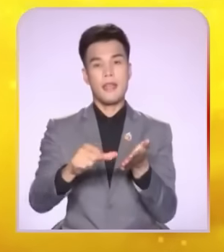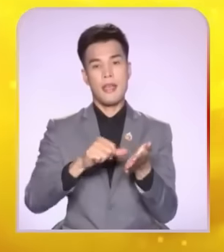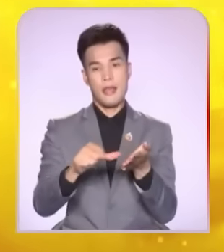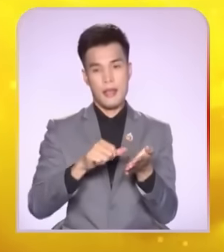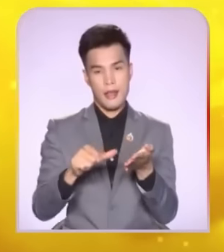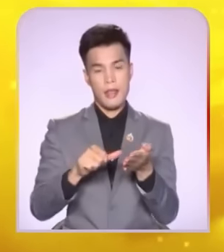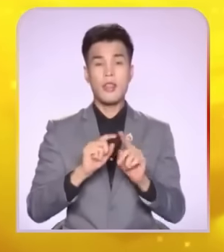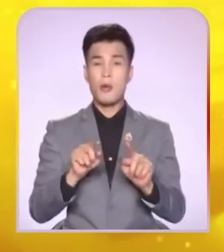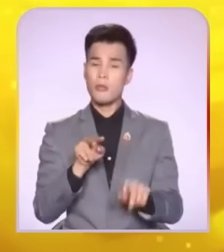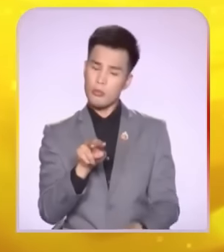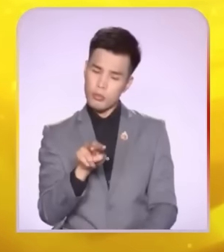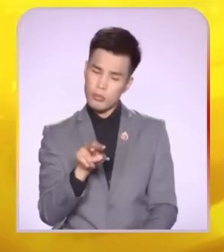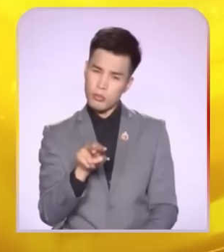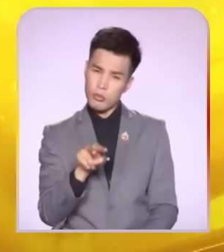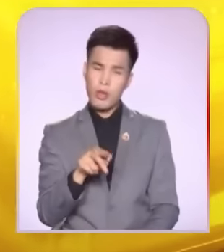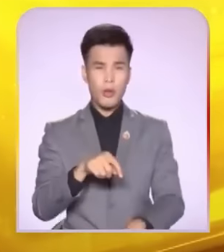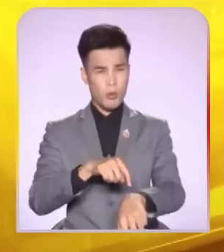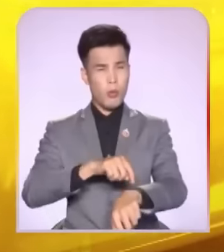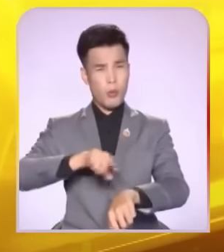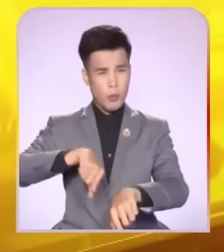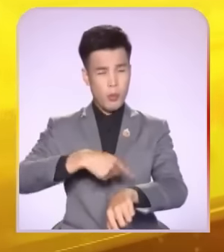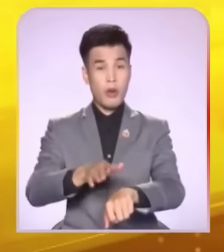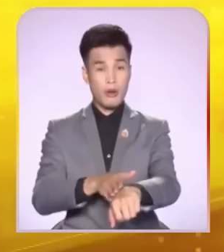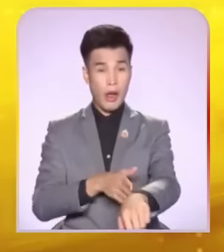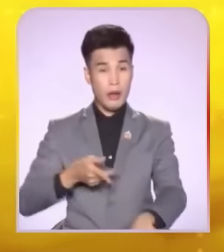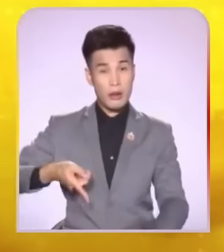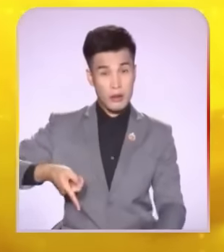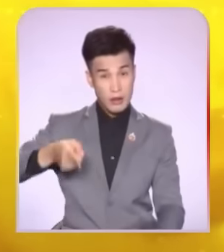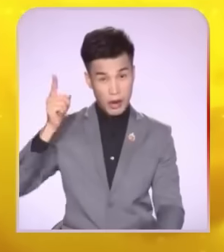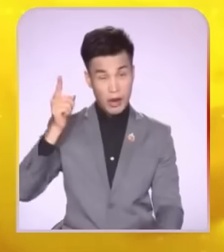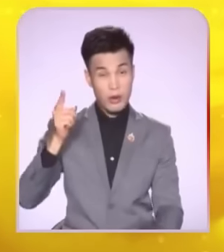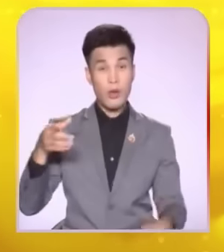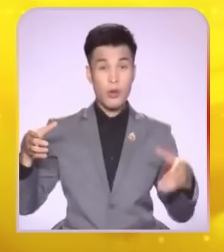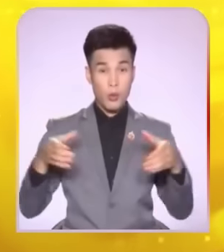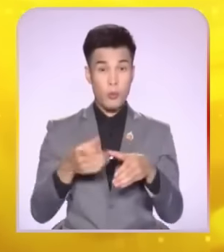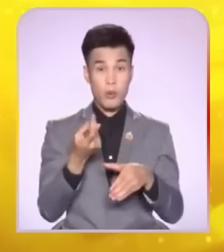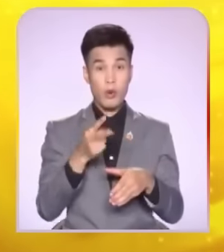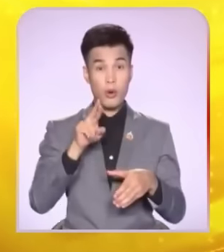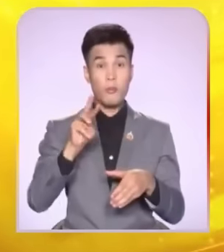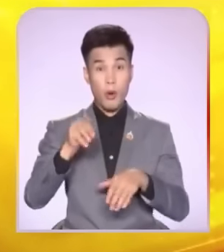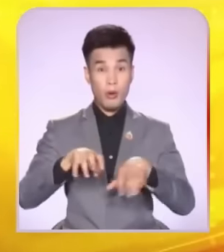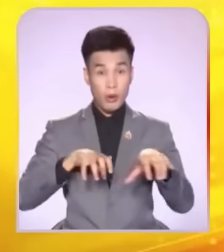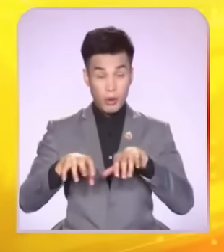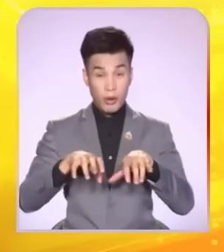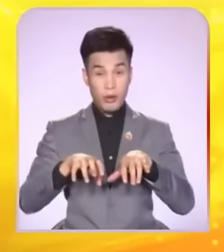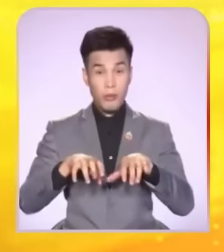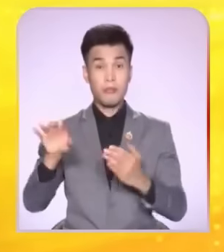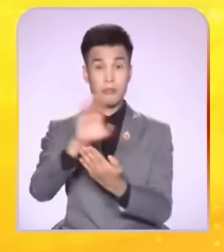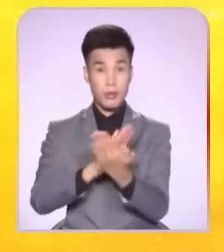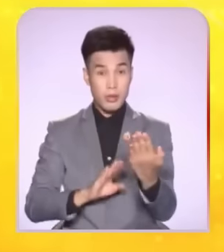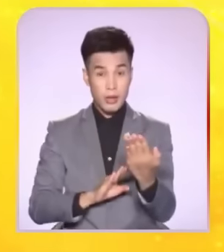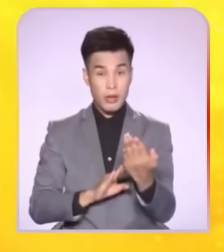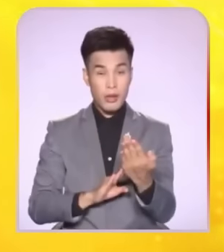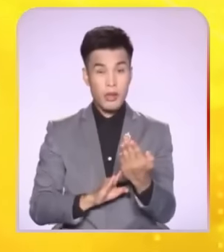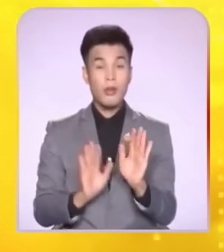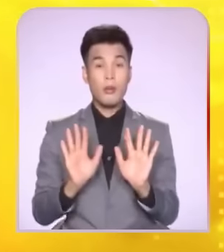ไขแต่ถ้าฟังอย่างนี้แล้วดูว่าถ้านานกว่าปกติในการตรวจสอบคุณสมบัติกว่าจะได้คณะรัฐมนตรีมาบริหารประเทศกว ่ าจะใช่ไหมฮะพอต้อง